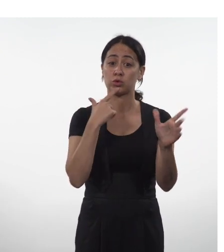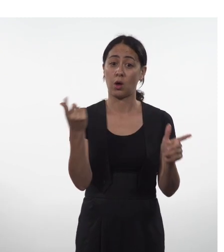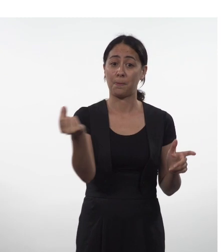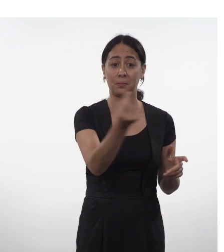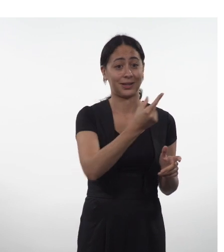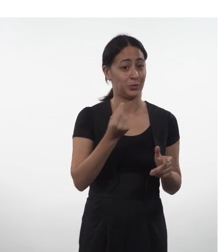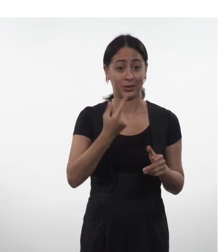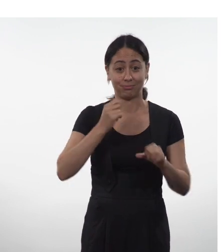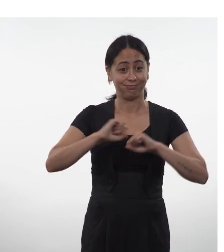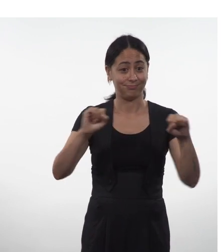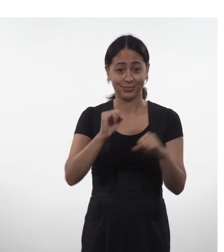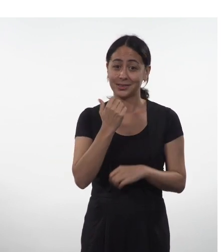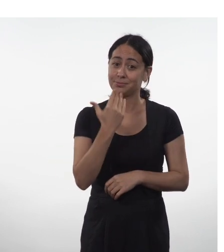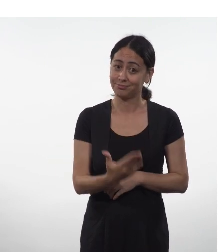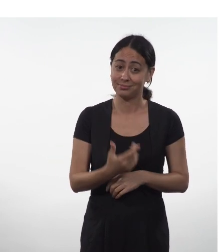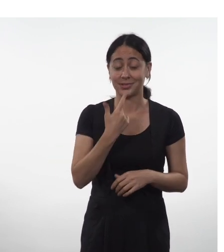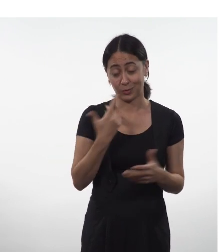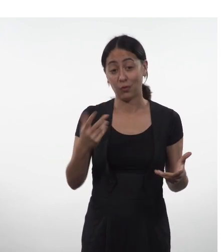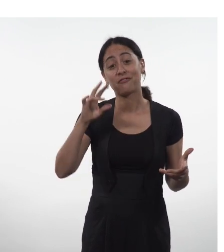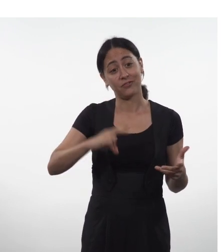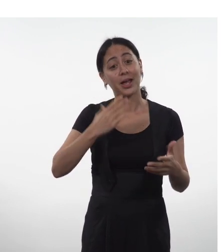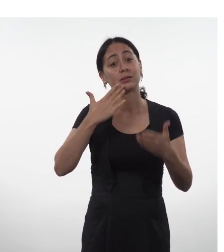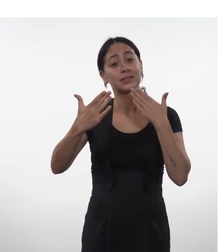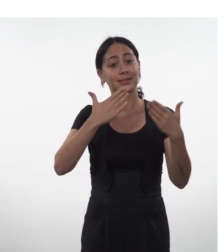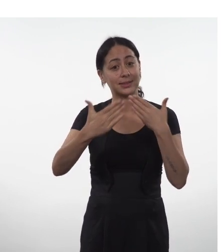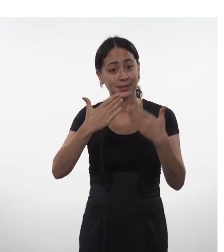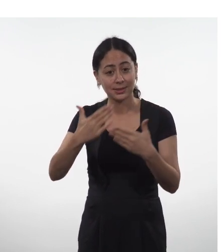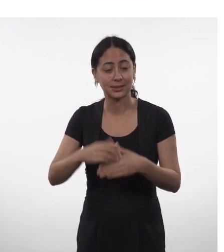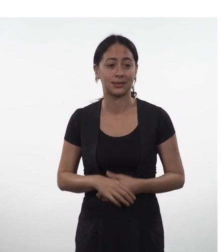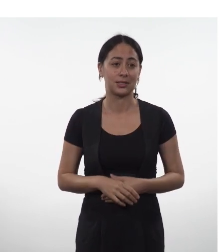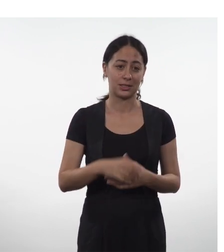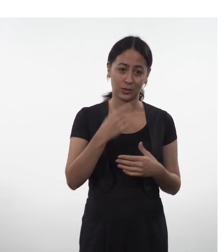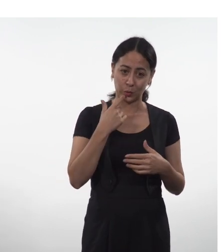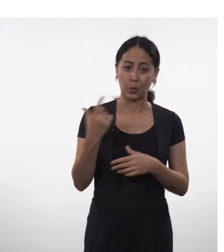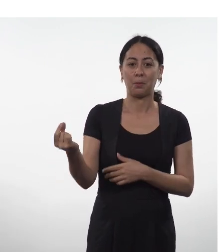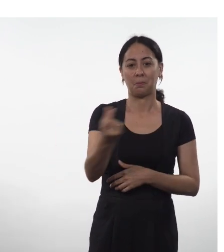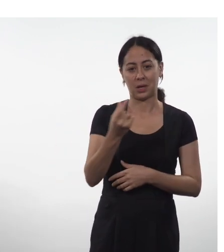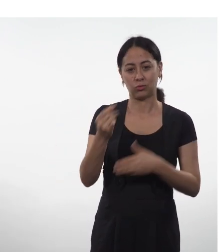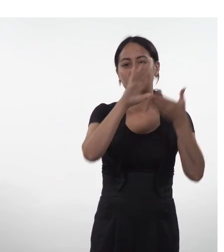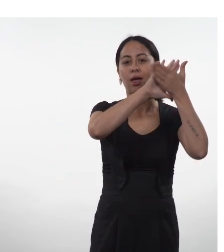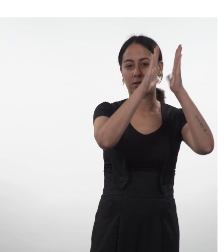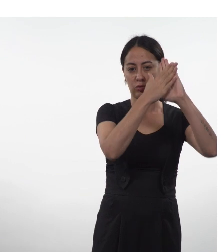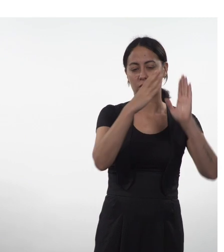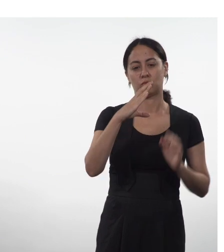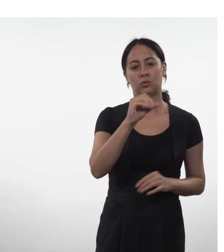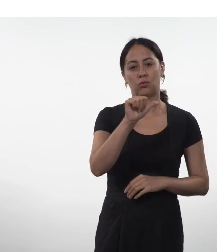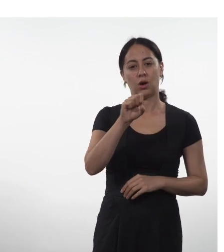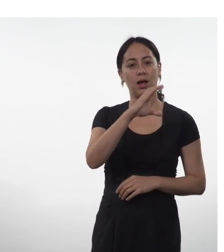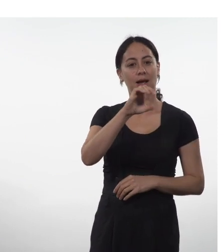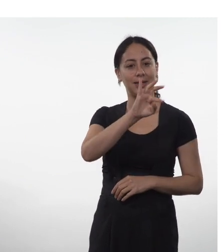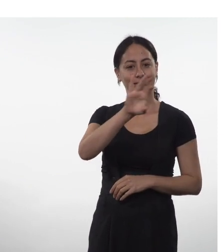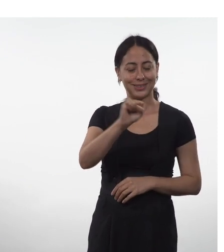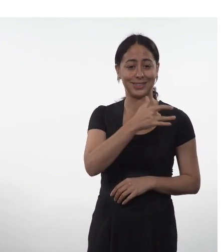à remercier ici, les partenaires de l'association Coactis Santé, sans qui nous ne pourrions rien